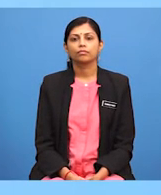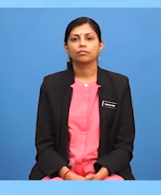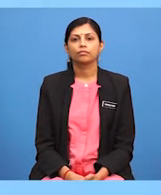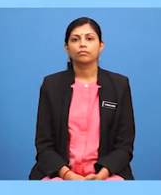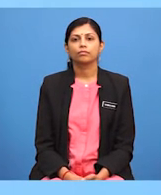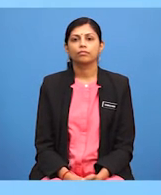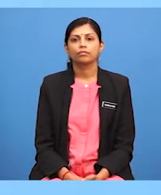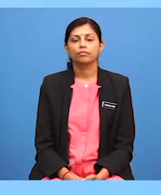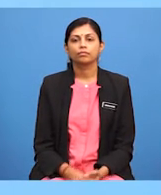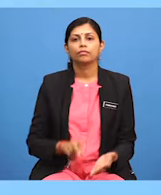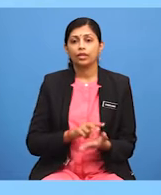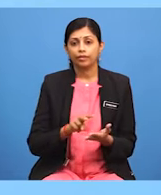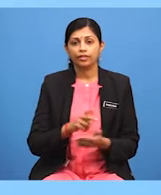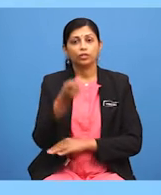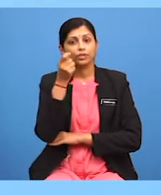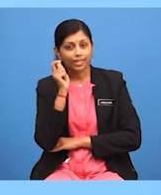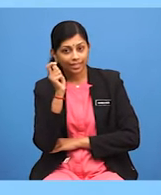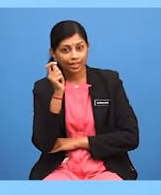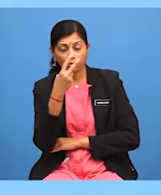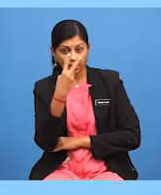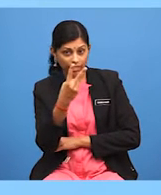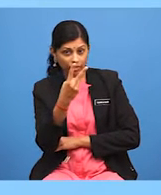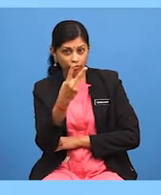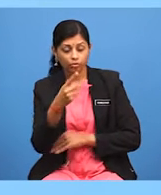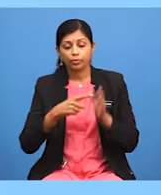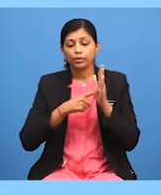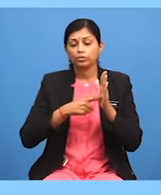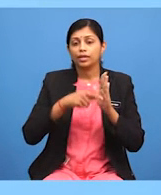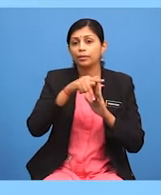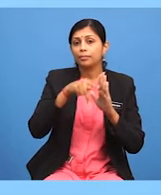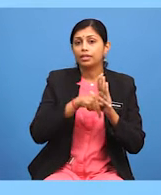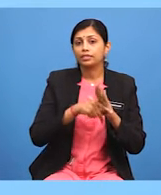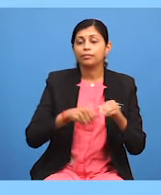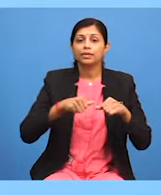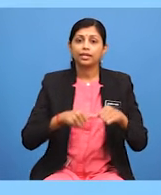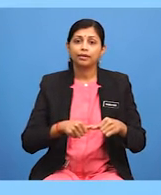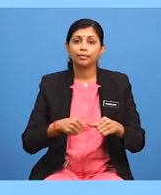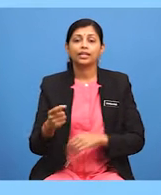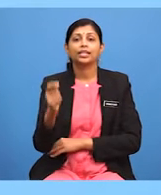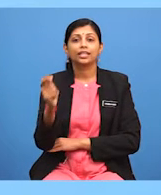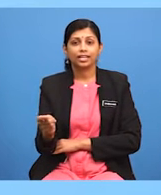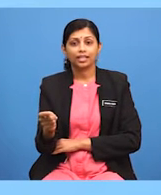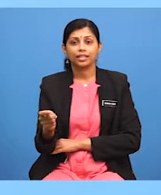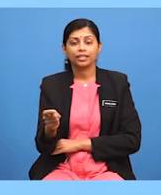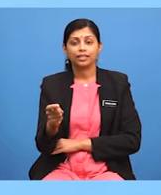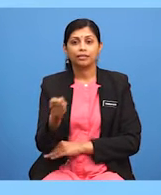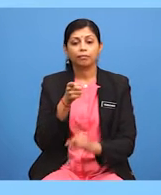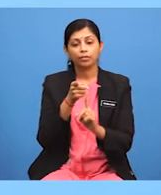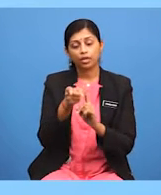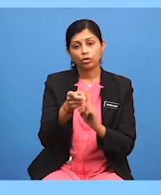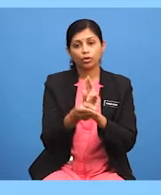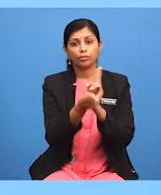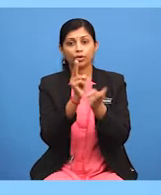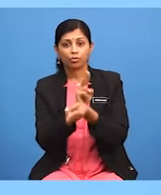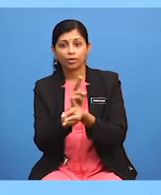Soalannya seperti berikut. Sebiji tembikai yang berjisim 5 kilogram